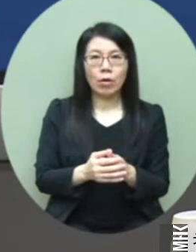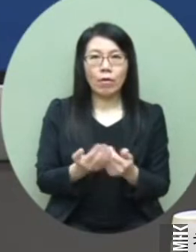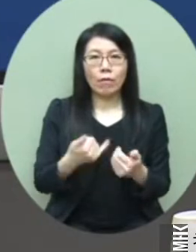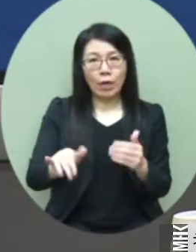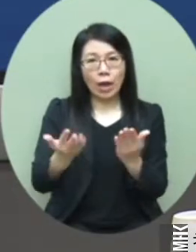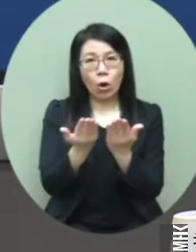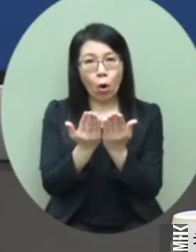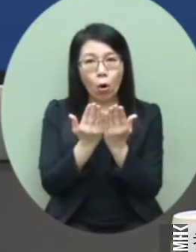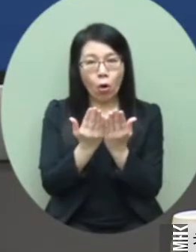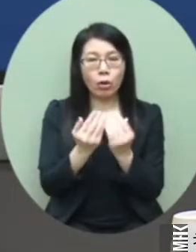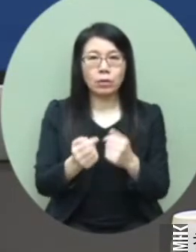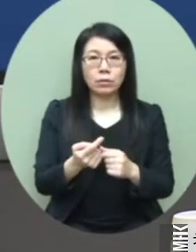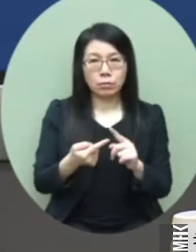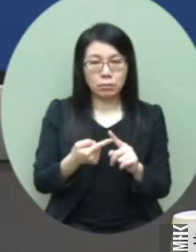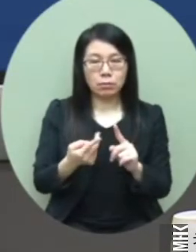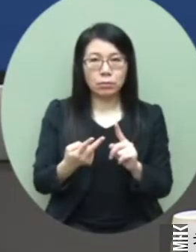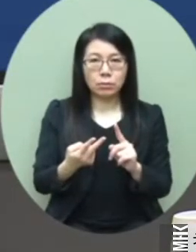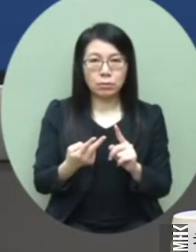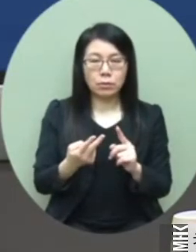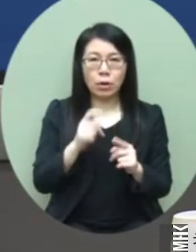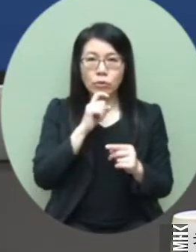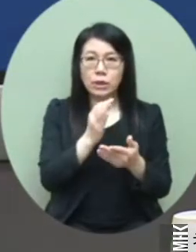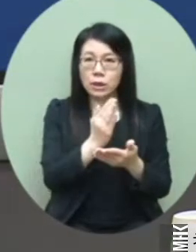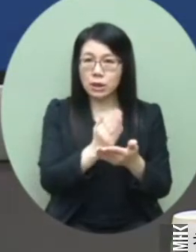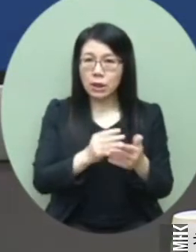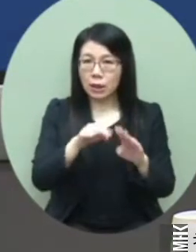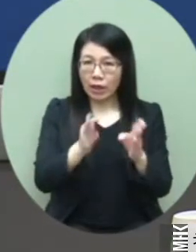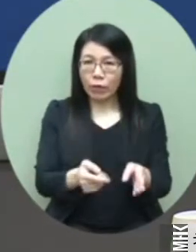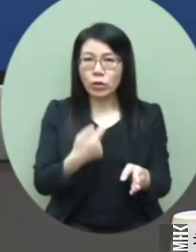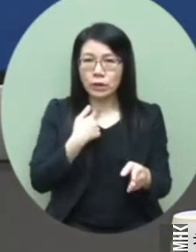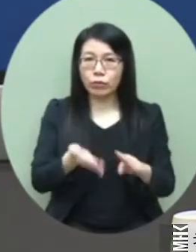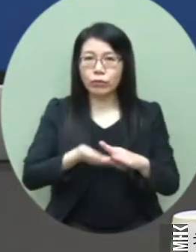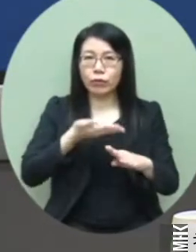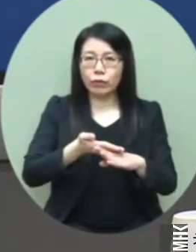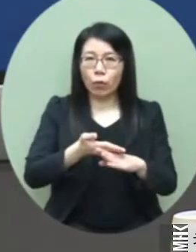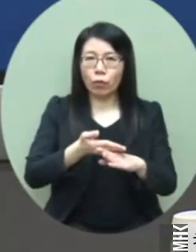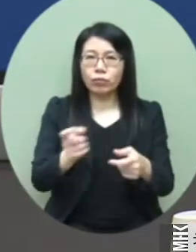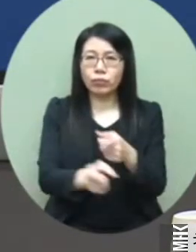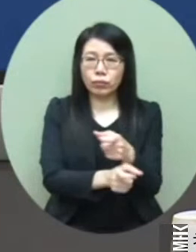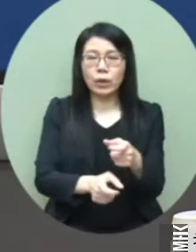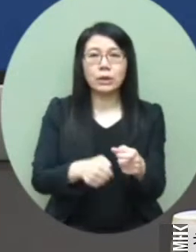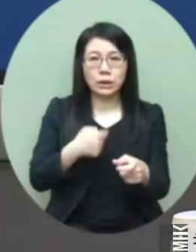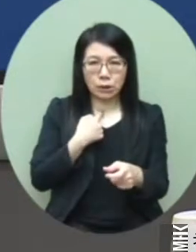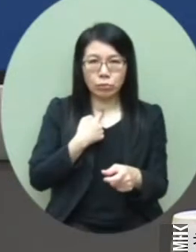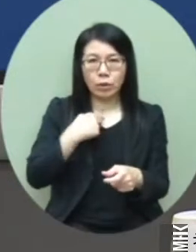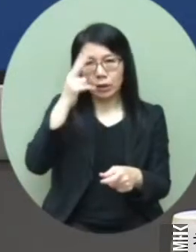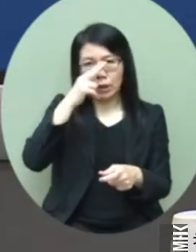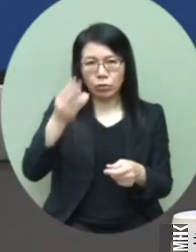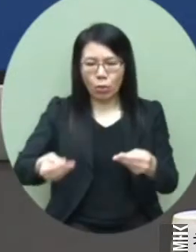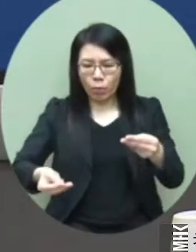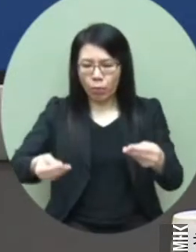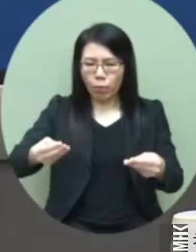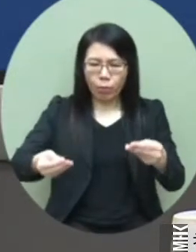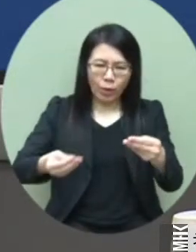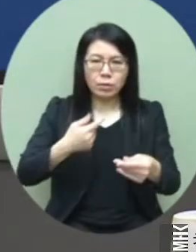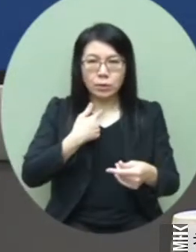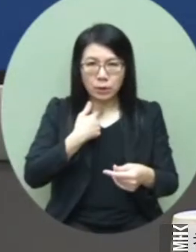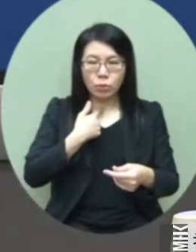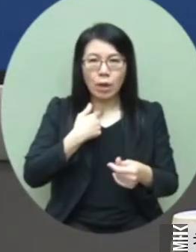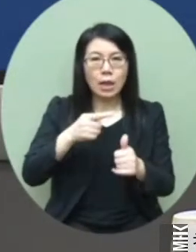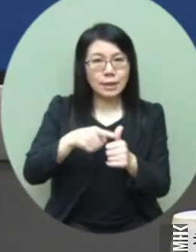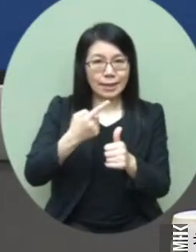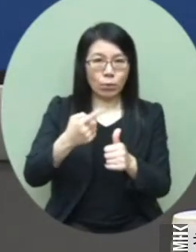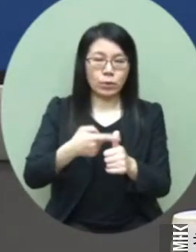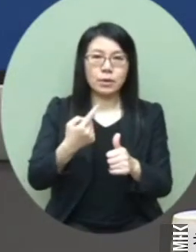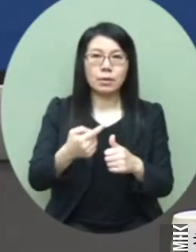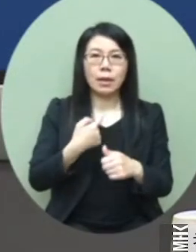是要营业所以我们每一次都要做一个平衡。那平衡的大前提是保障